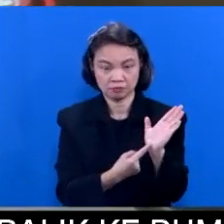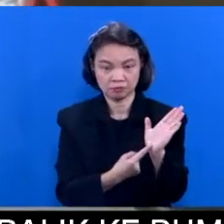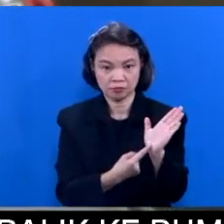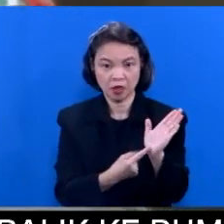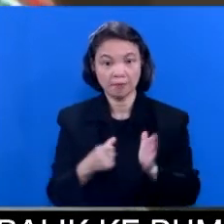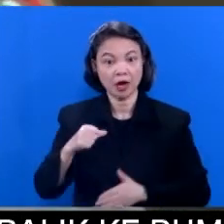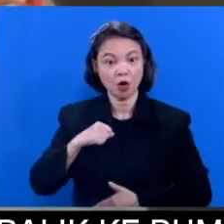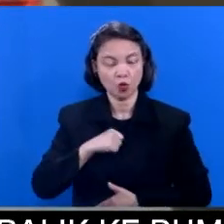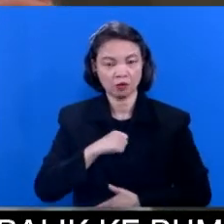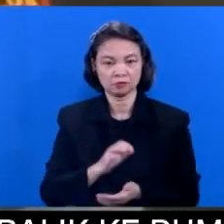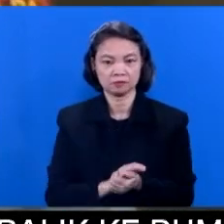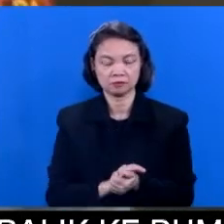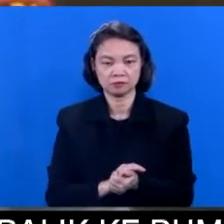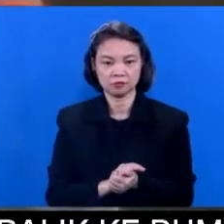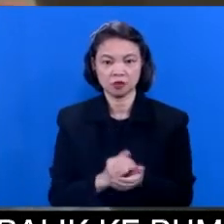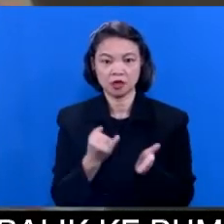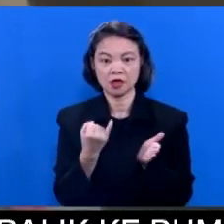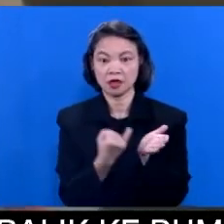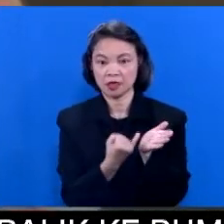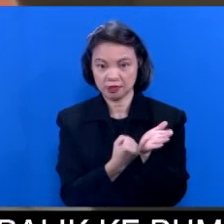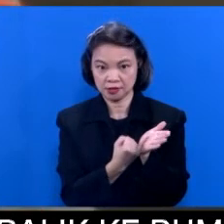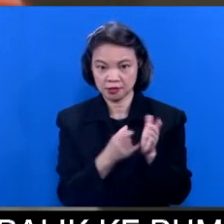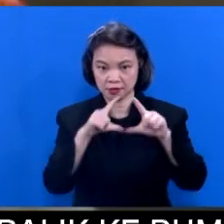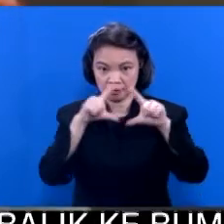pengakuannya KTA Polri dan ID card yang ada sama dia